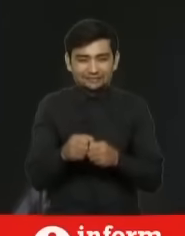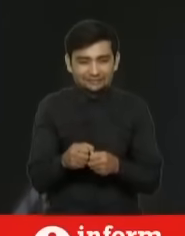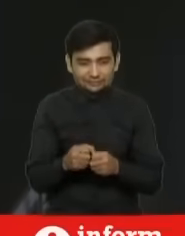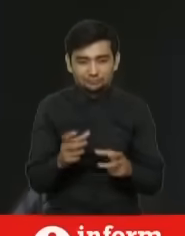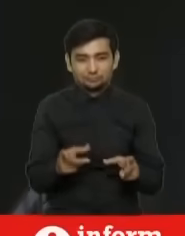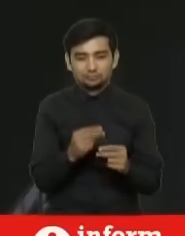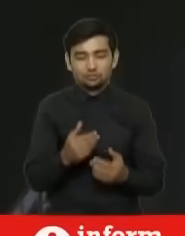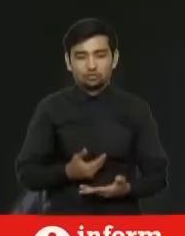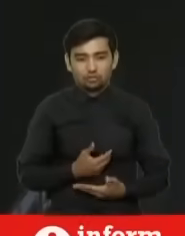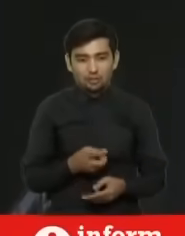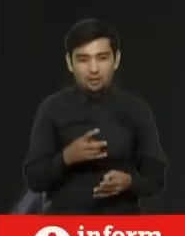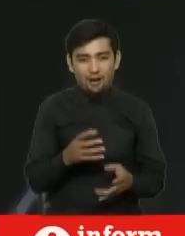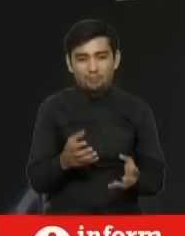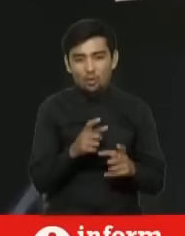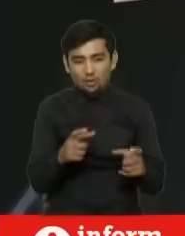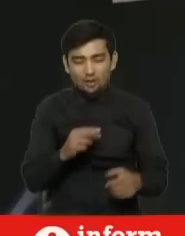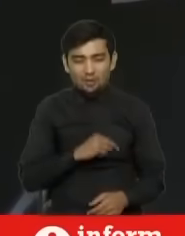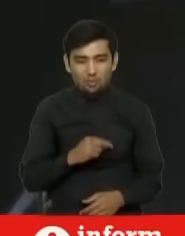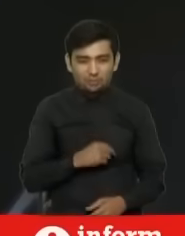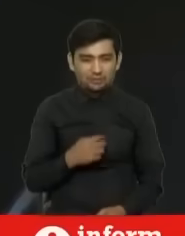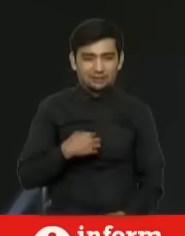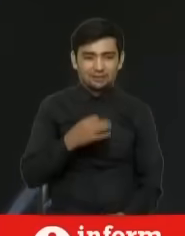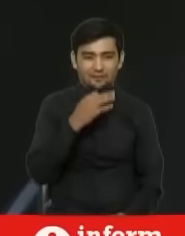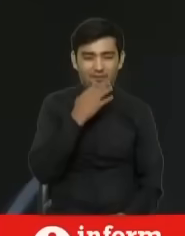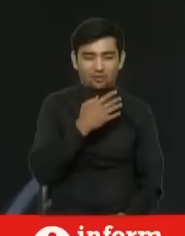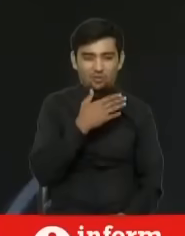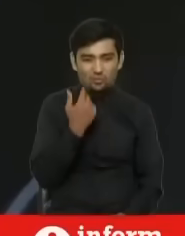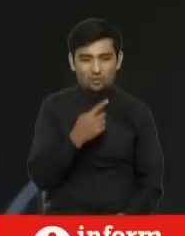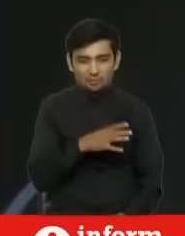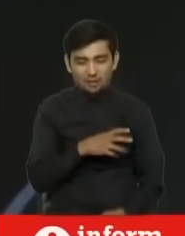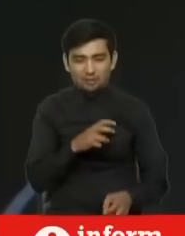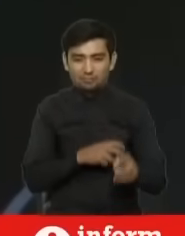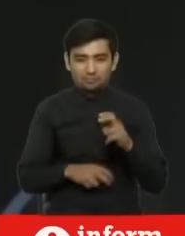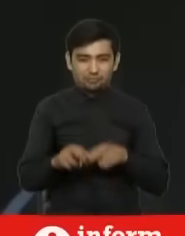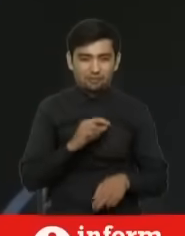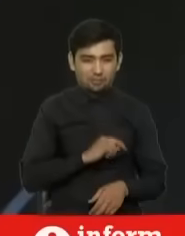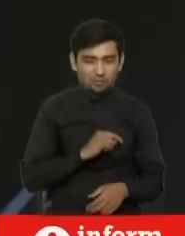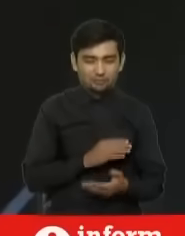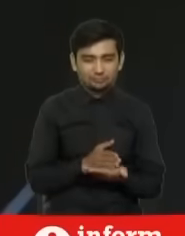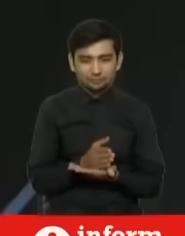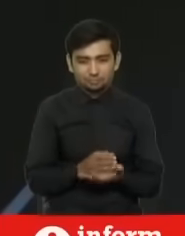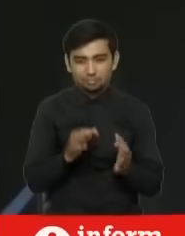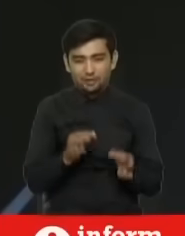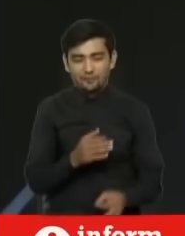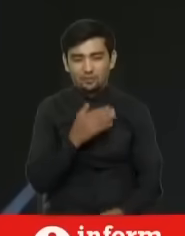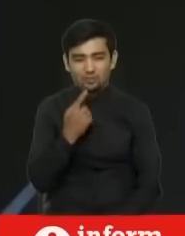жақындары құтқарушылардың жұмысына көңіліміз толмайды деп отыр. Айтуларынша іздестіру жұмыстары қарқынды жүргізіліп жатқан